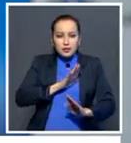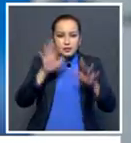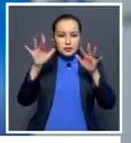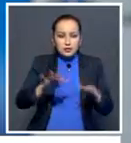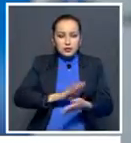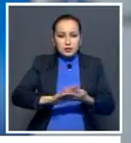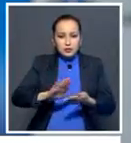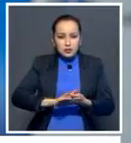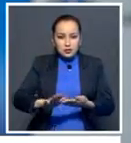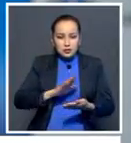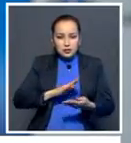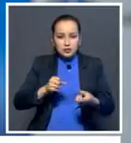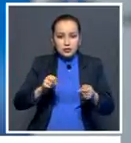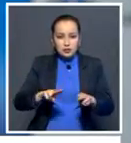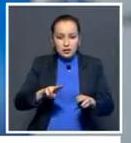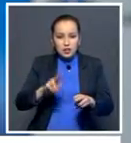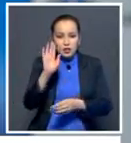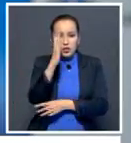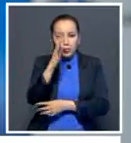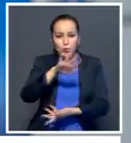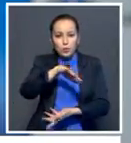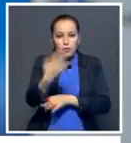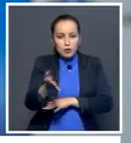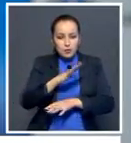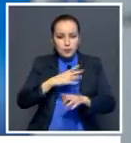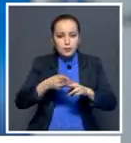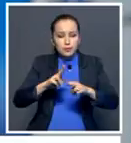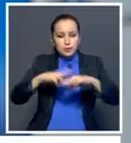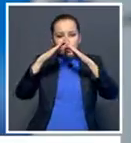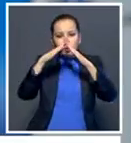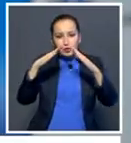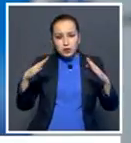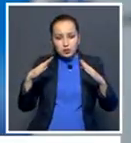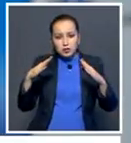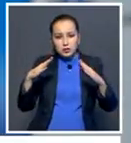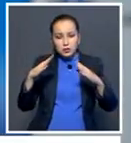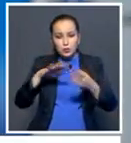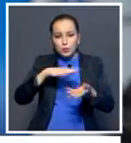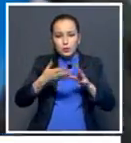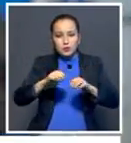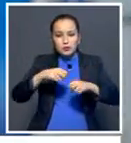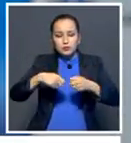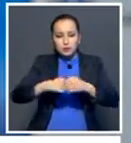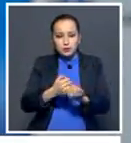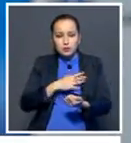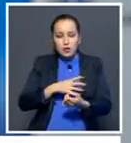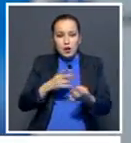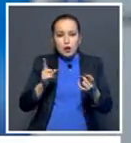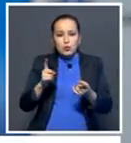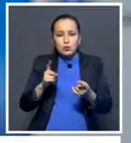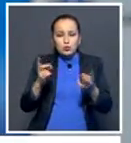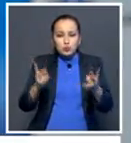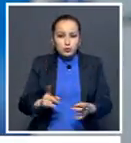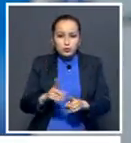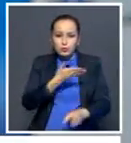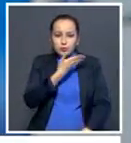сынып, сынып кетті. Сол саладан енді төбеден қарт түсіп кетті. Бұл енді ешкімге зиян келген жоқ, істеп отырған